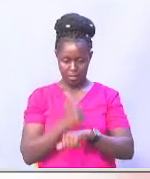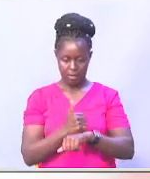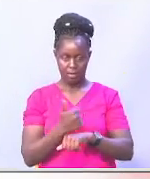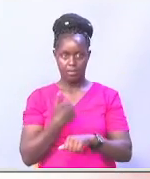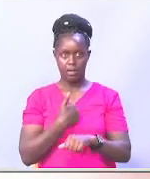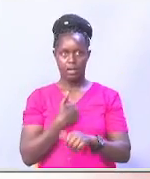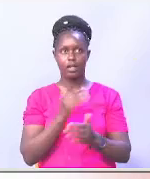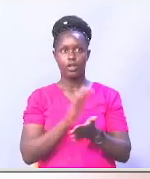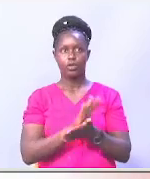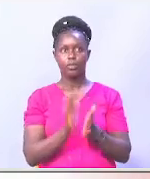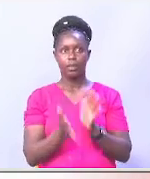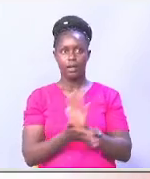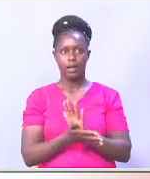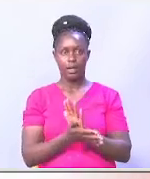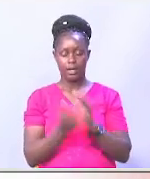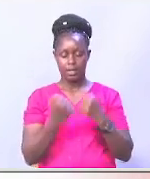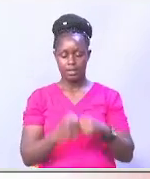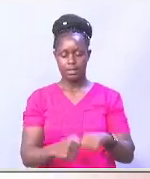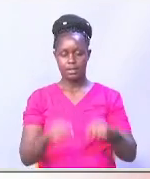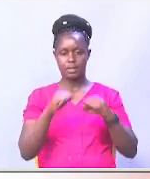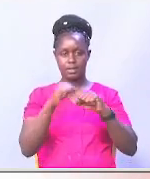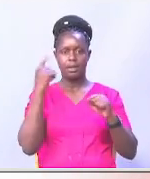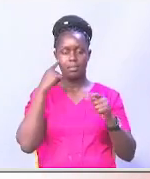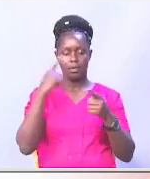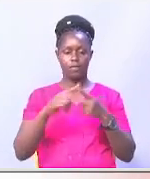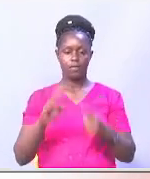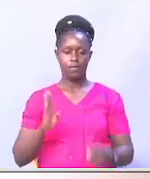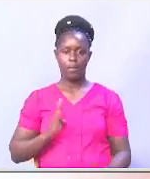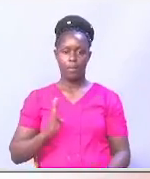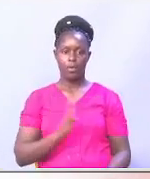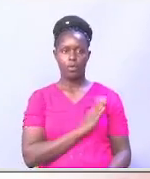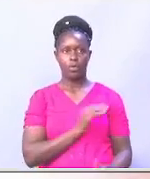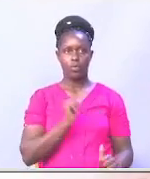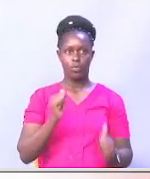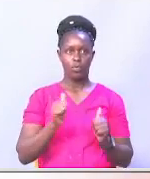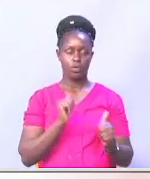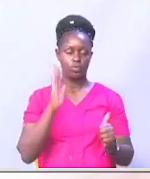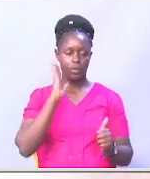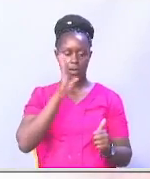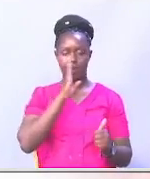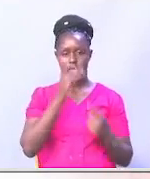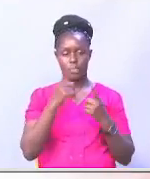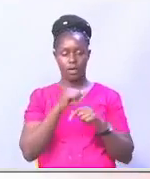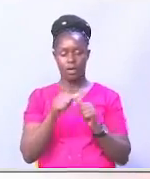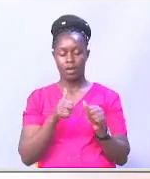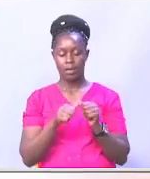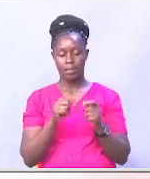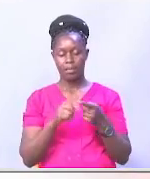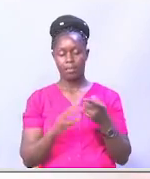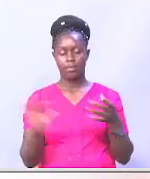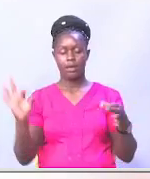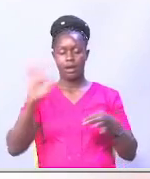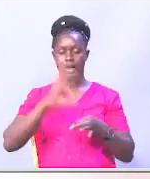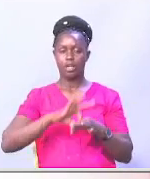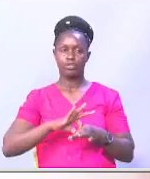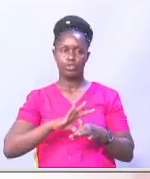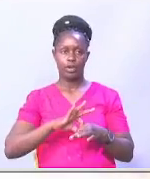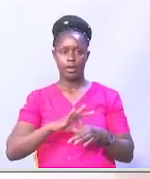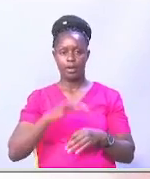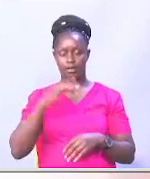niwe chairman wa board ambaye inahusika na mambo ya uchaguzi